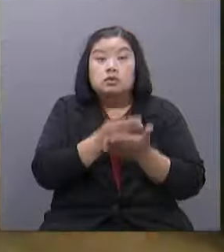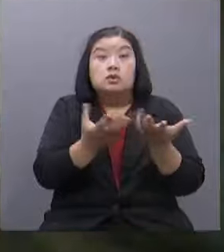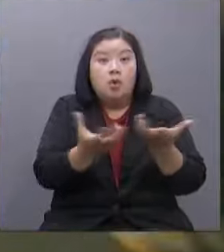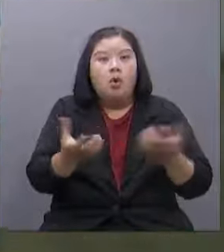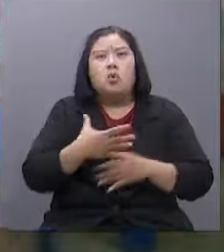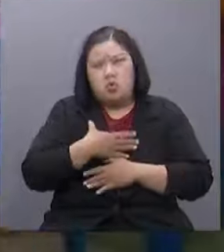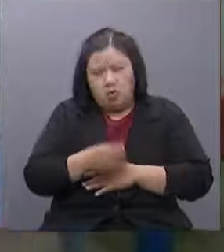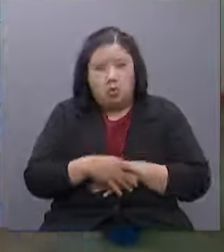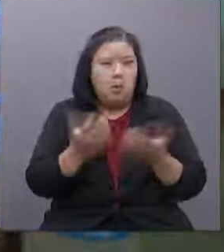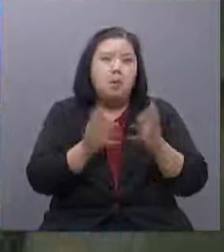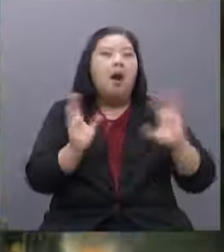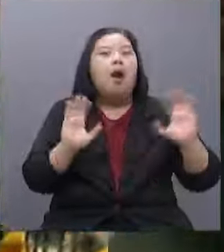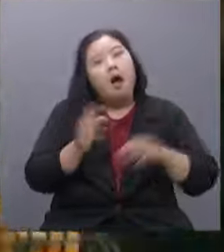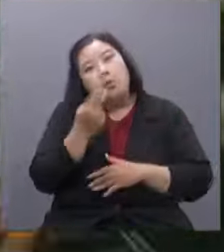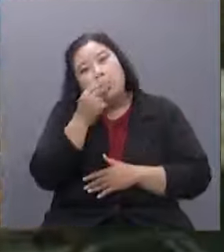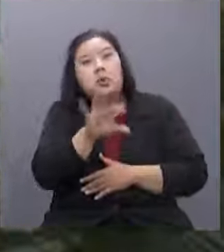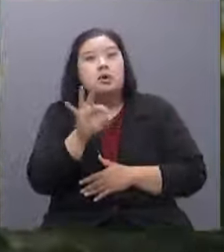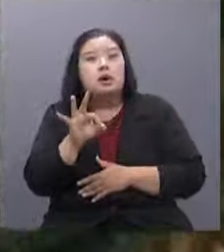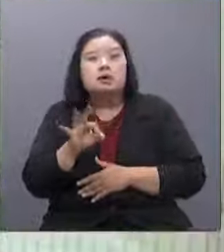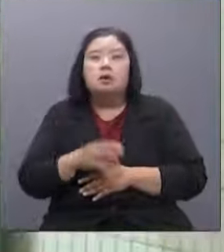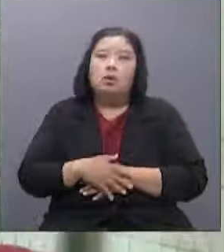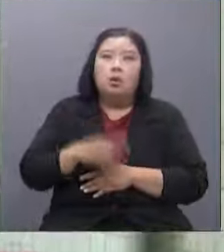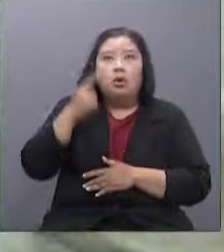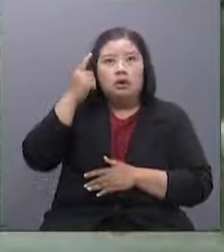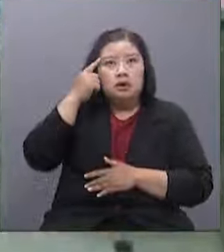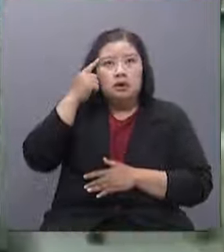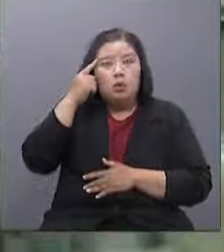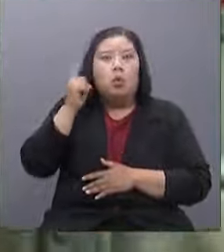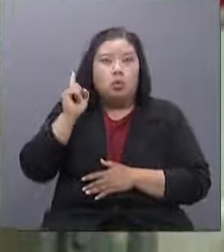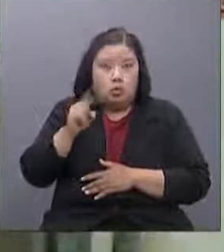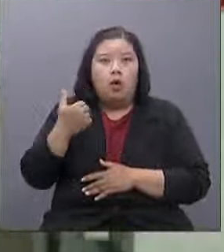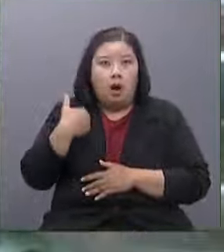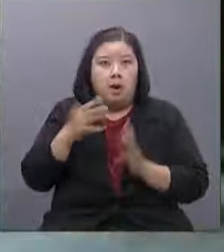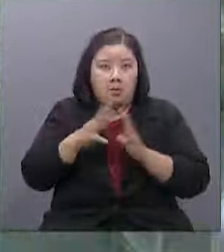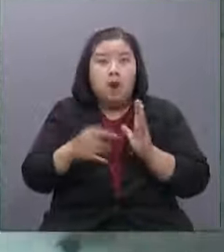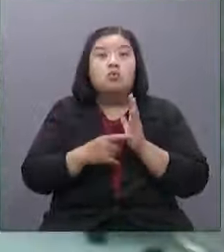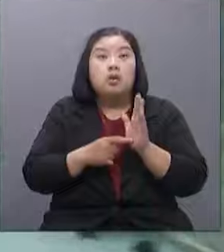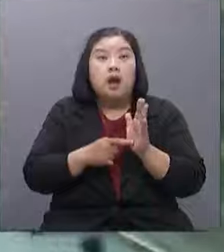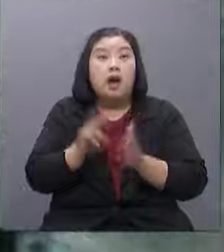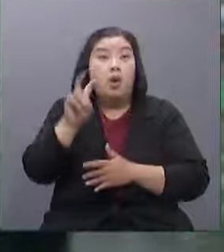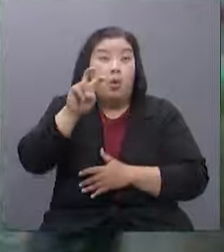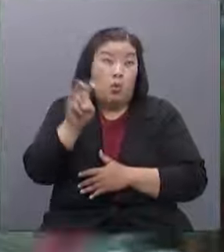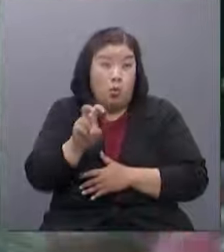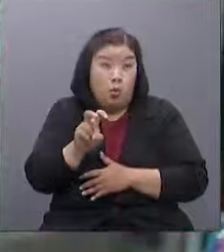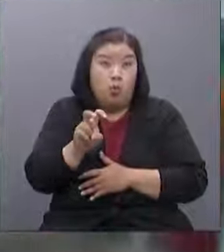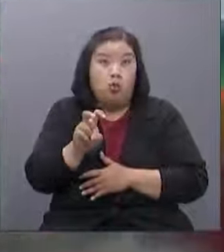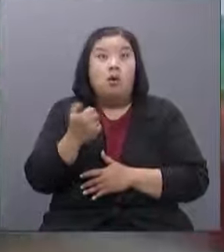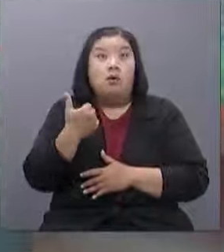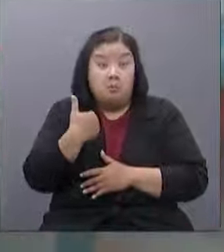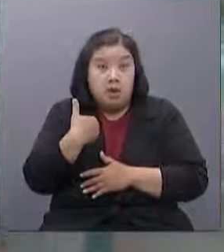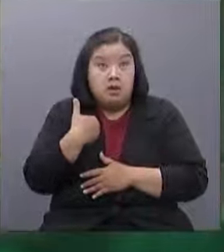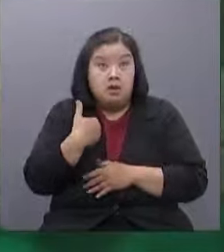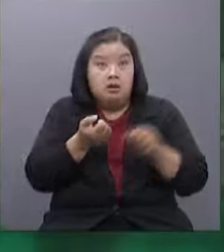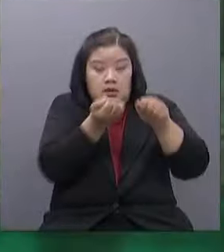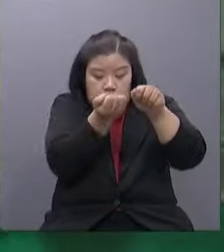ๆค่ะนะครับเพราะฉะนั้นเนี่ยคนขายเค้าก็ต้องพยายามรวบรวมอย่างเช่นงูเนี่ยคุณเดินเข้าไปเนี่ยมีลิ้นชักเนี่ย 20อ่ะค่ะ